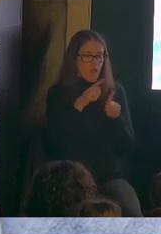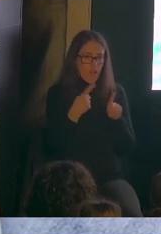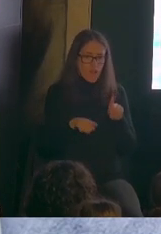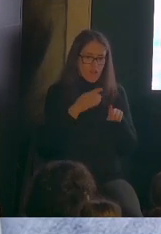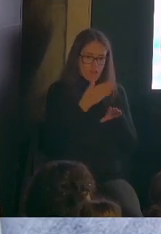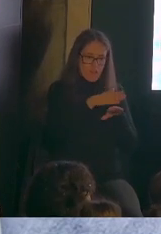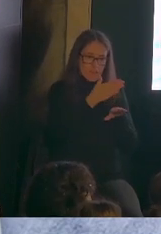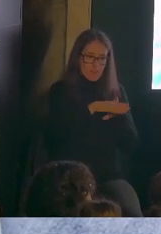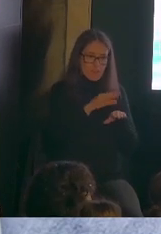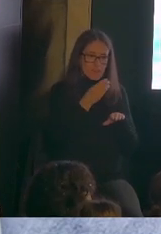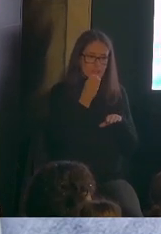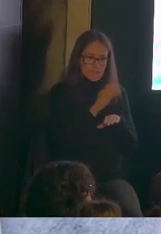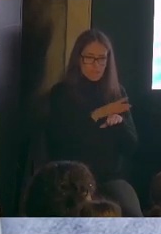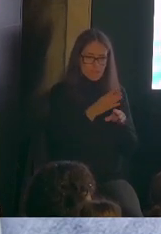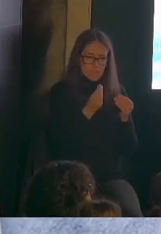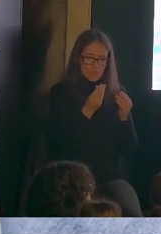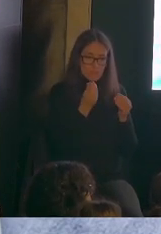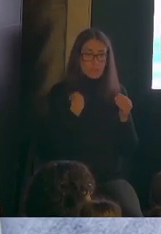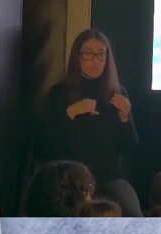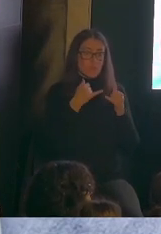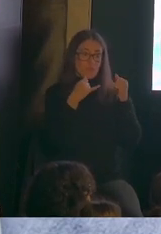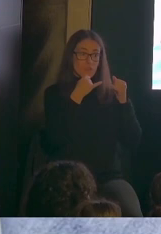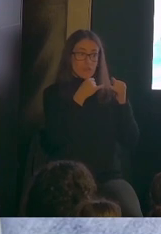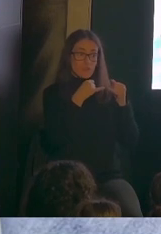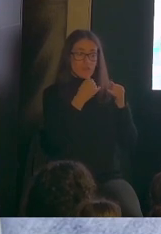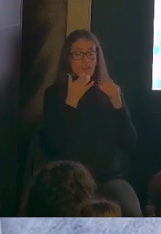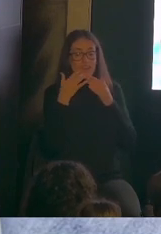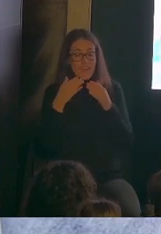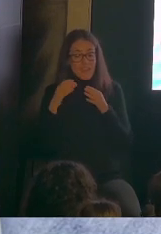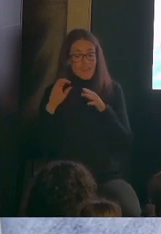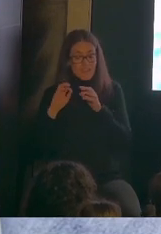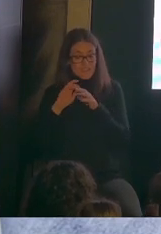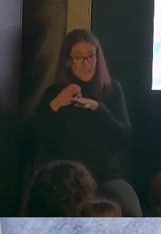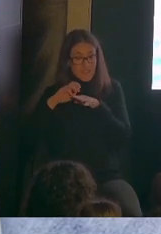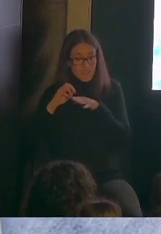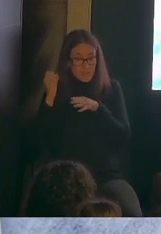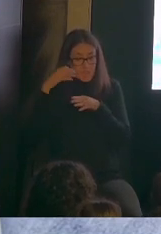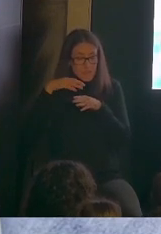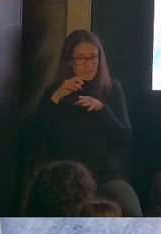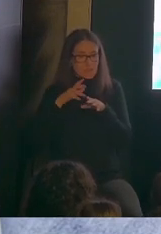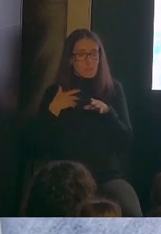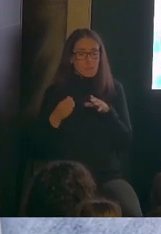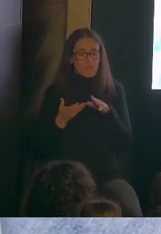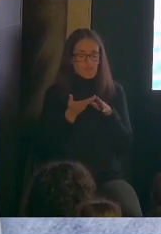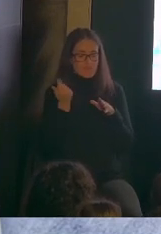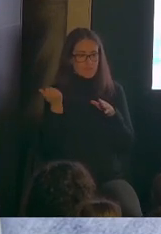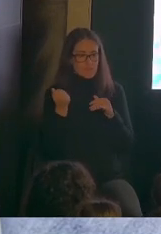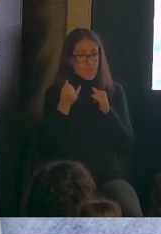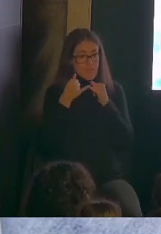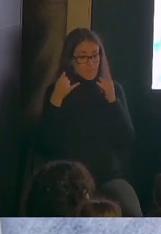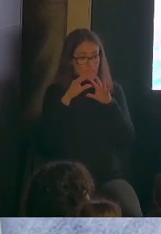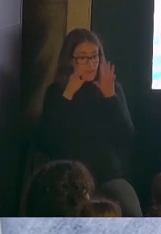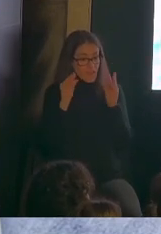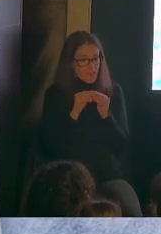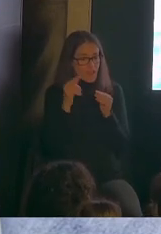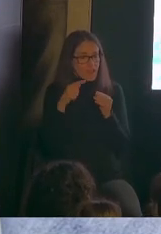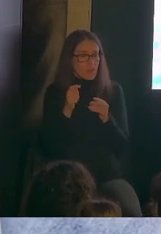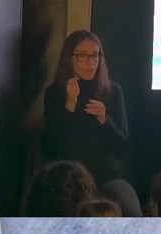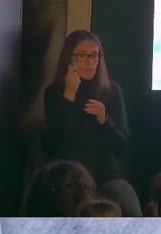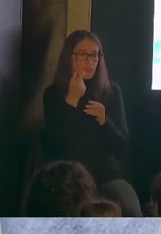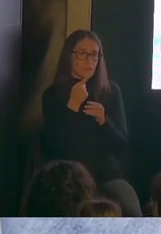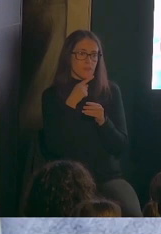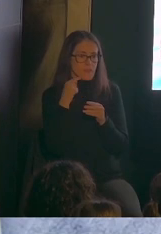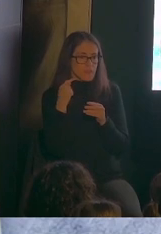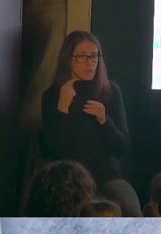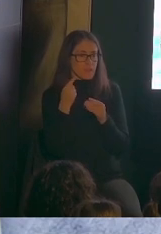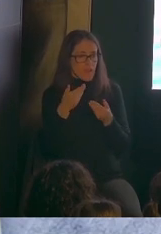era la part de fibra, doncs això amb unes enzimes han pogut extreure doncs, una fibra que té un punt de dolçor i que m'ajuda